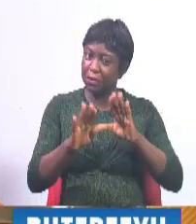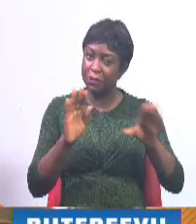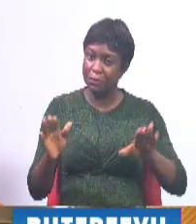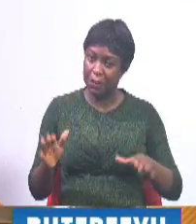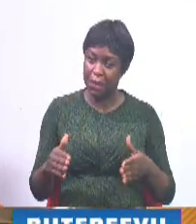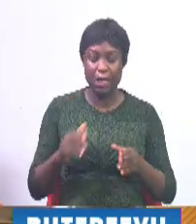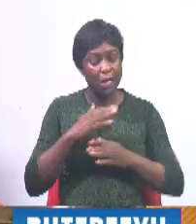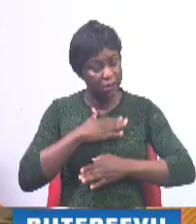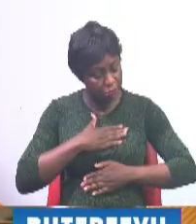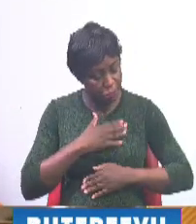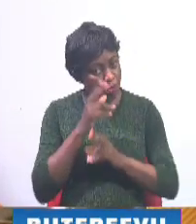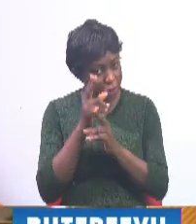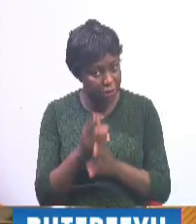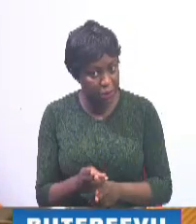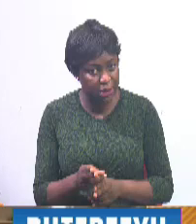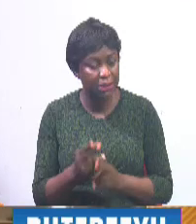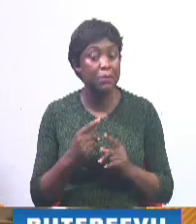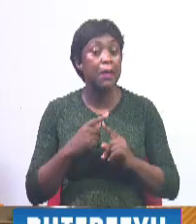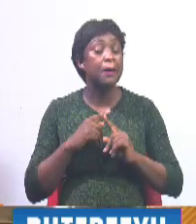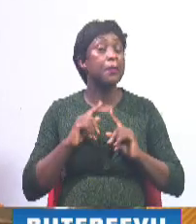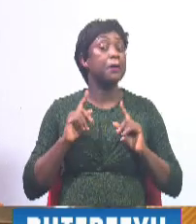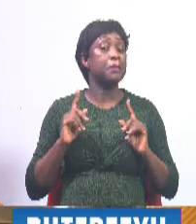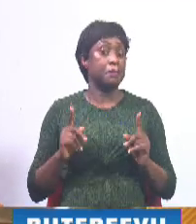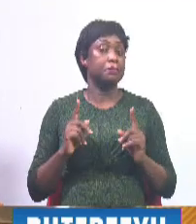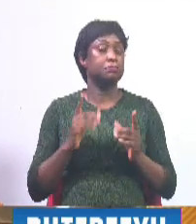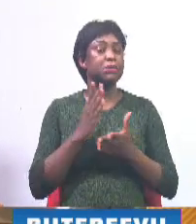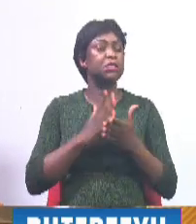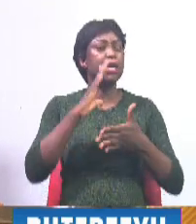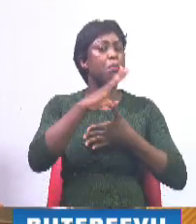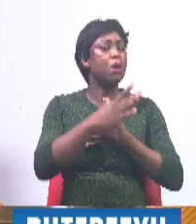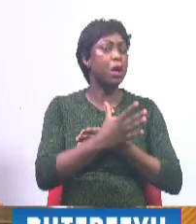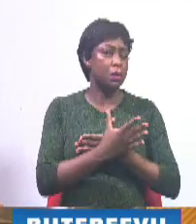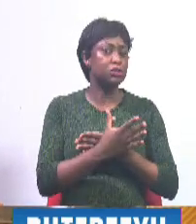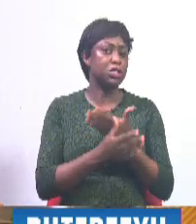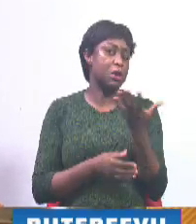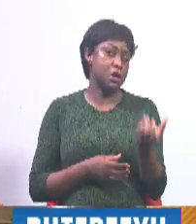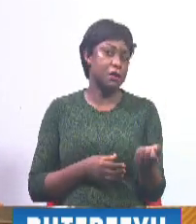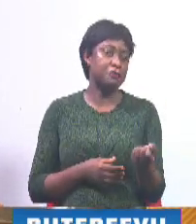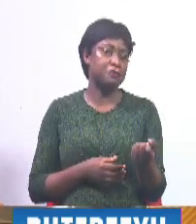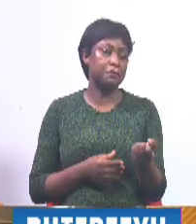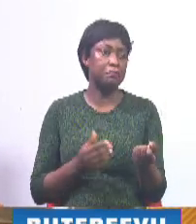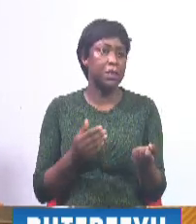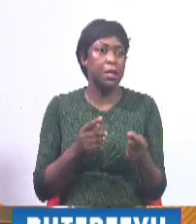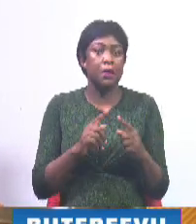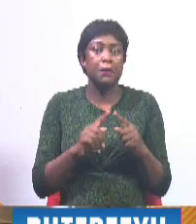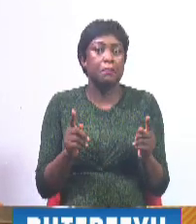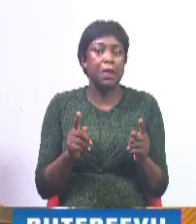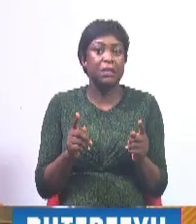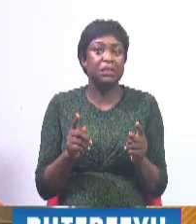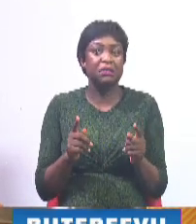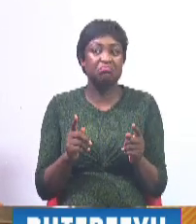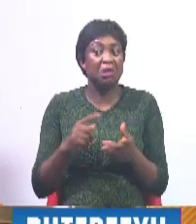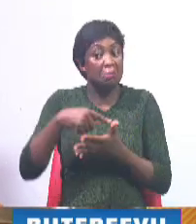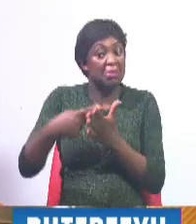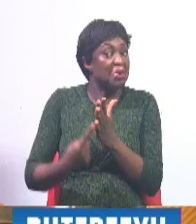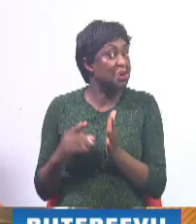tubuwa ekitiibwa. Naye waliwo obuwangwa nga bwo tebuyina bwe bukulembeza mukyala.